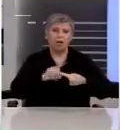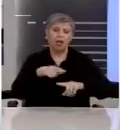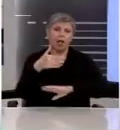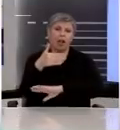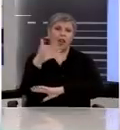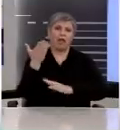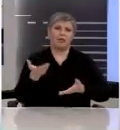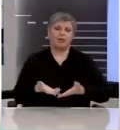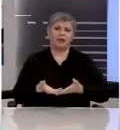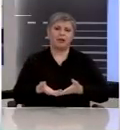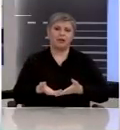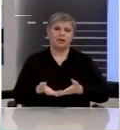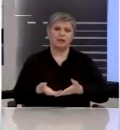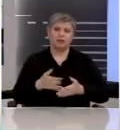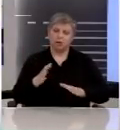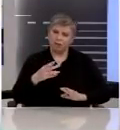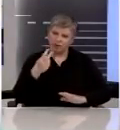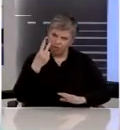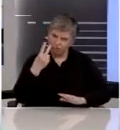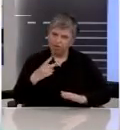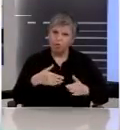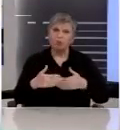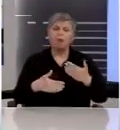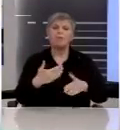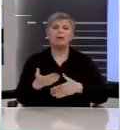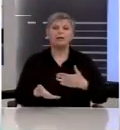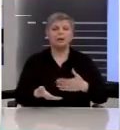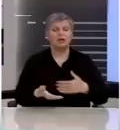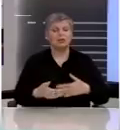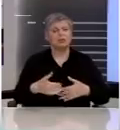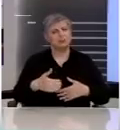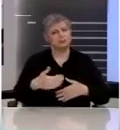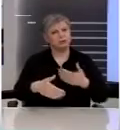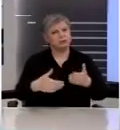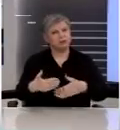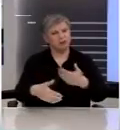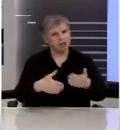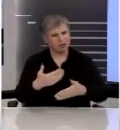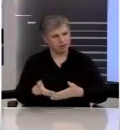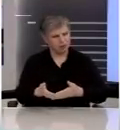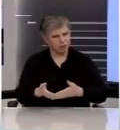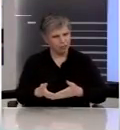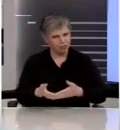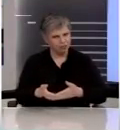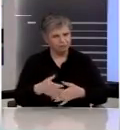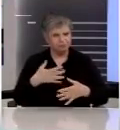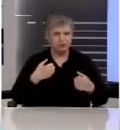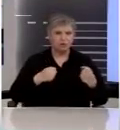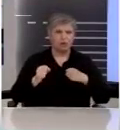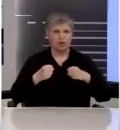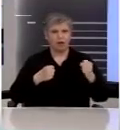Το παίρνω και αυτό όμως παρακάτω. Πάμε παρακάτω. Ήσυχα, παρακαλώ,